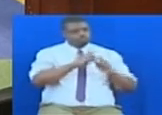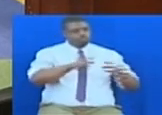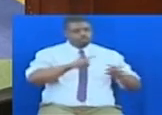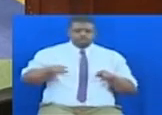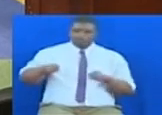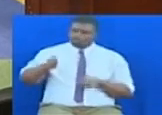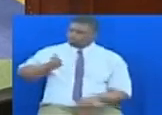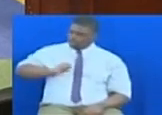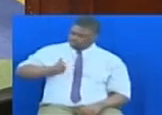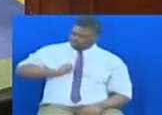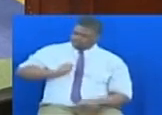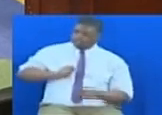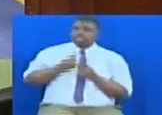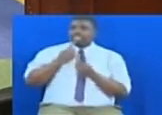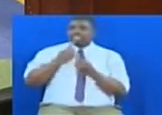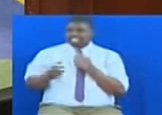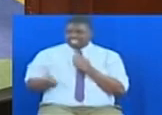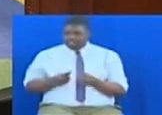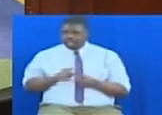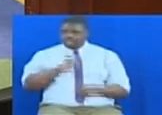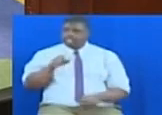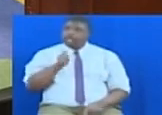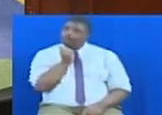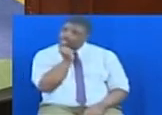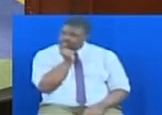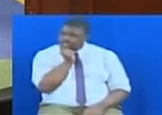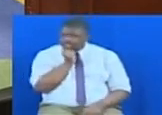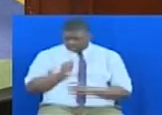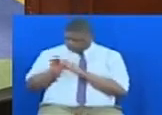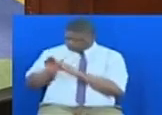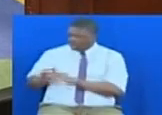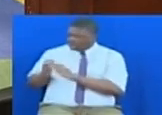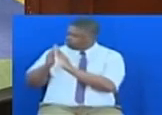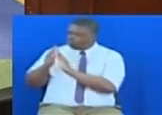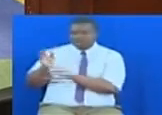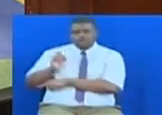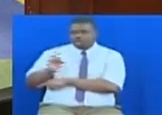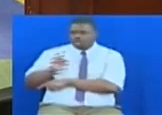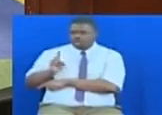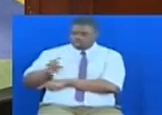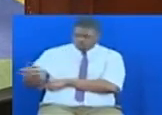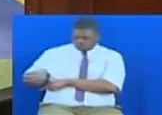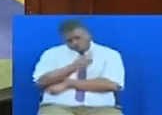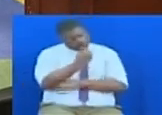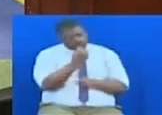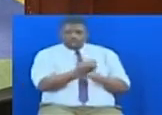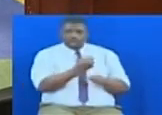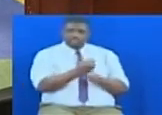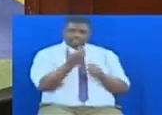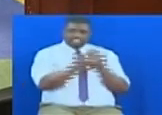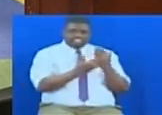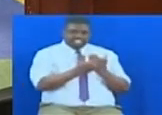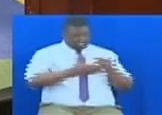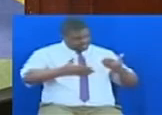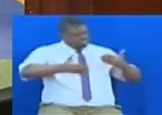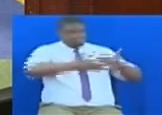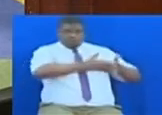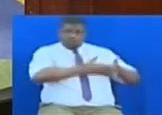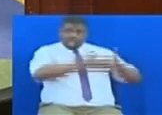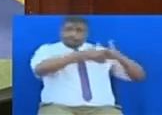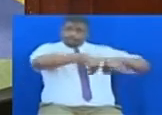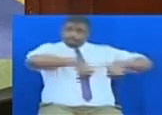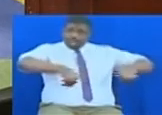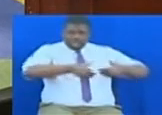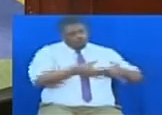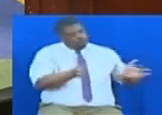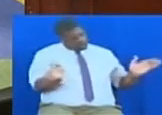binafsi. Alivyosema kwamba jamani, tusijifungie ndani na wala tusifunge nchi yetu, mipaka